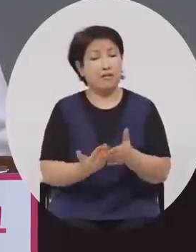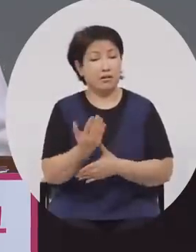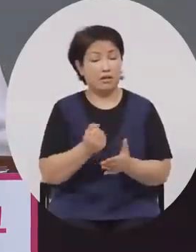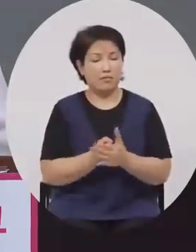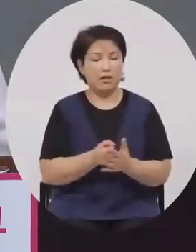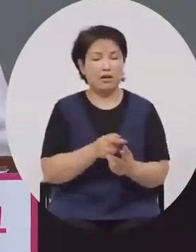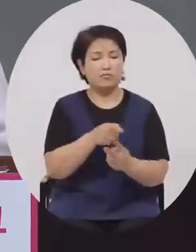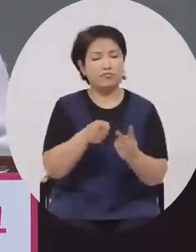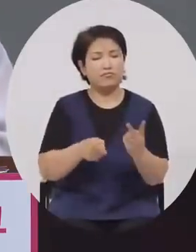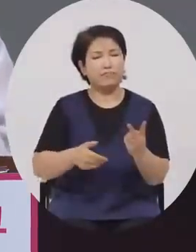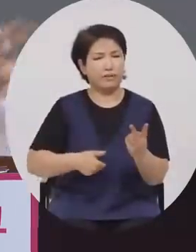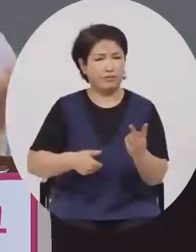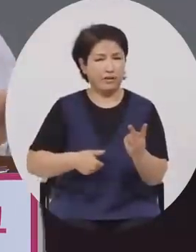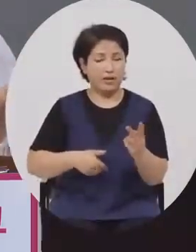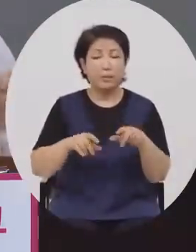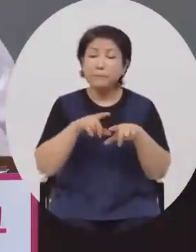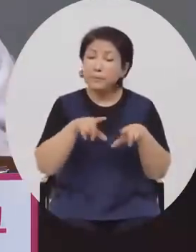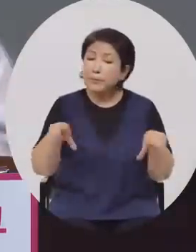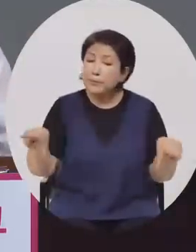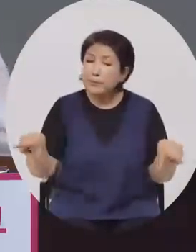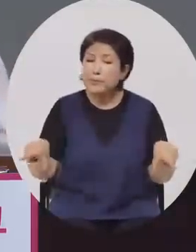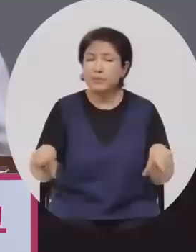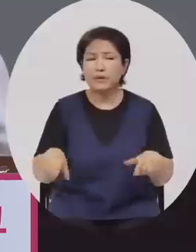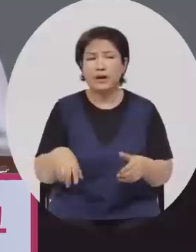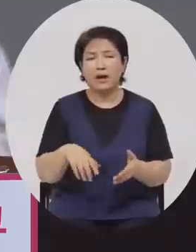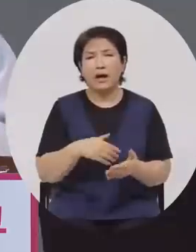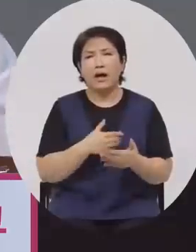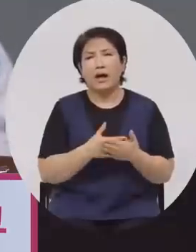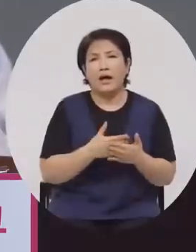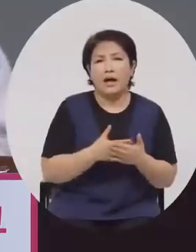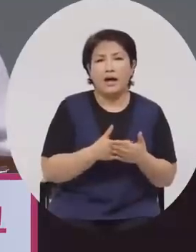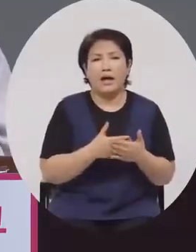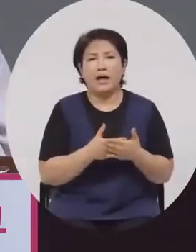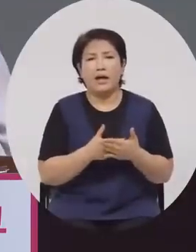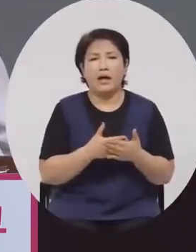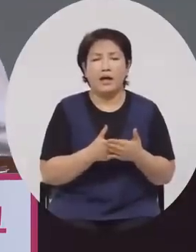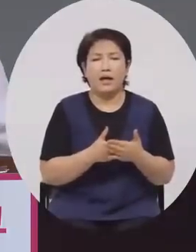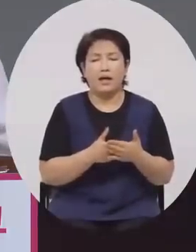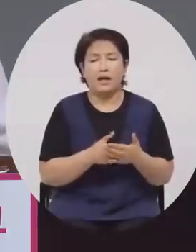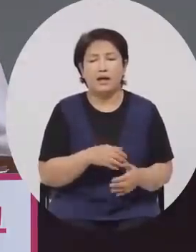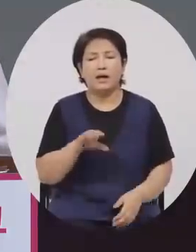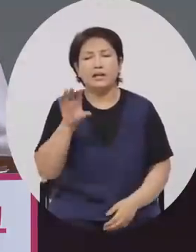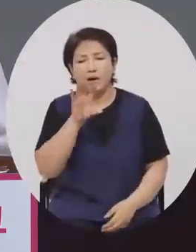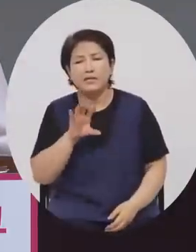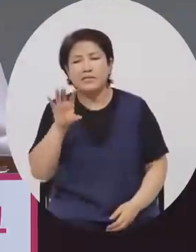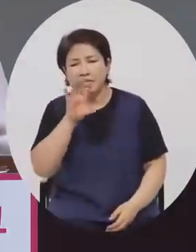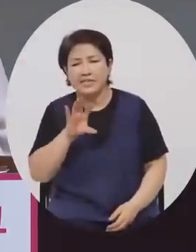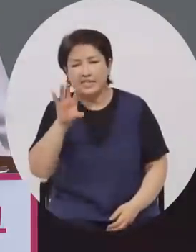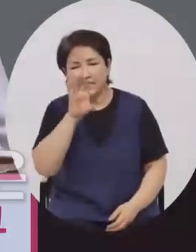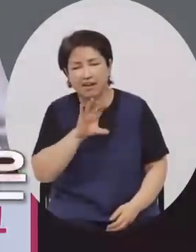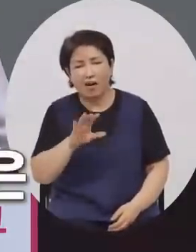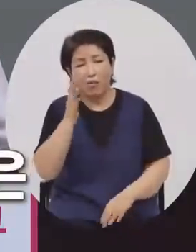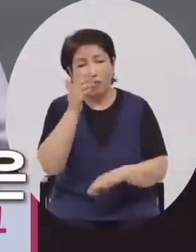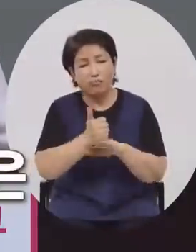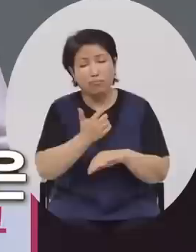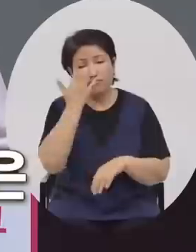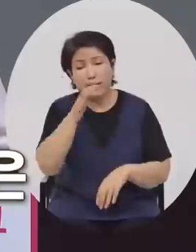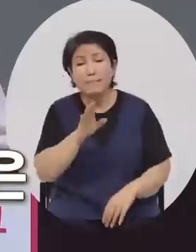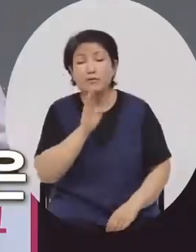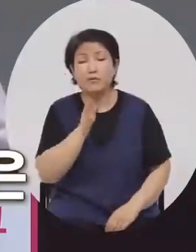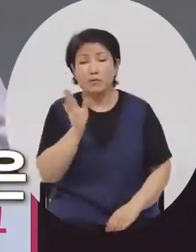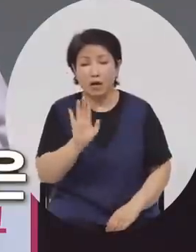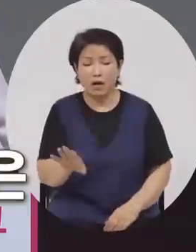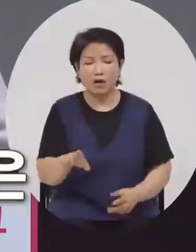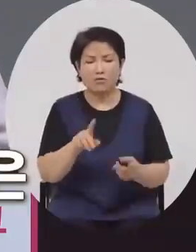돼. 보통 사람이면 좀 떨려도 자꾸 연습하면 뭐 한다? 괜찮아지는데